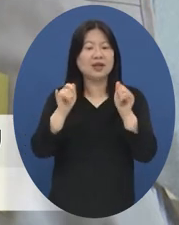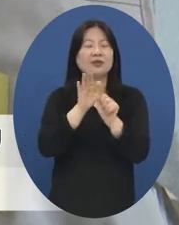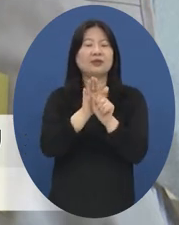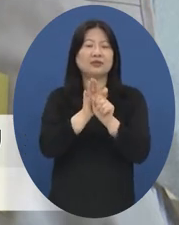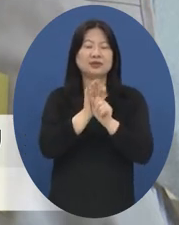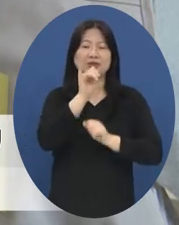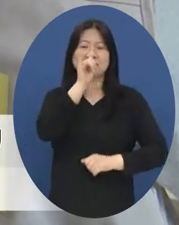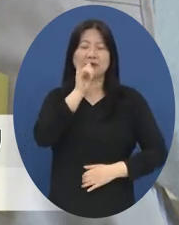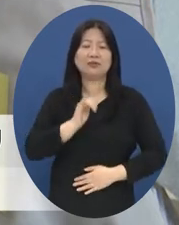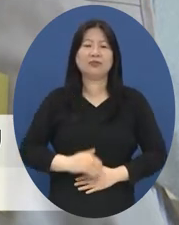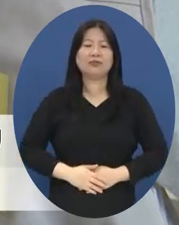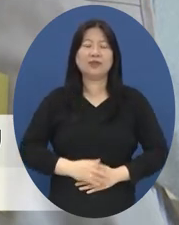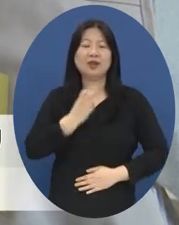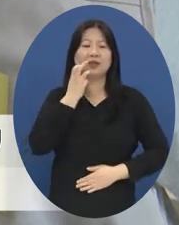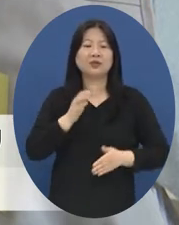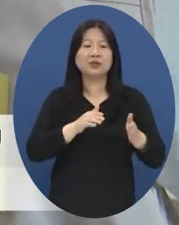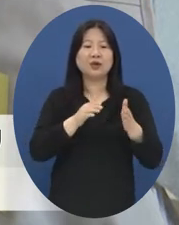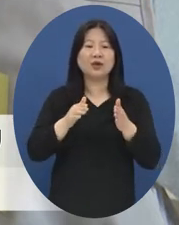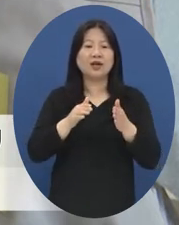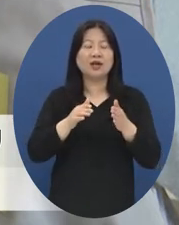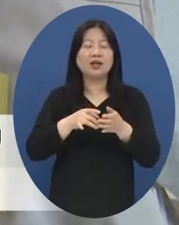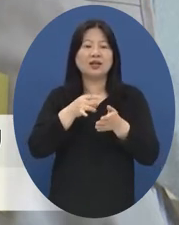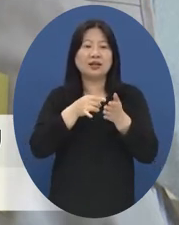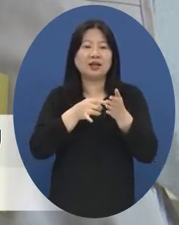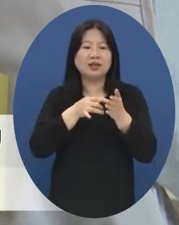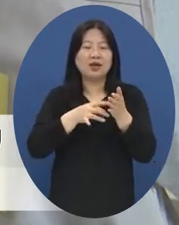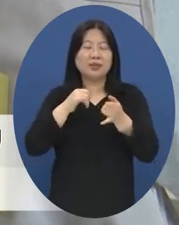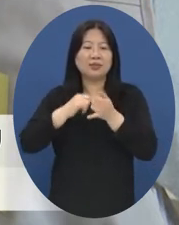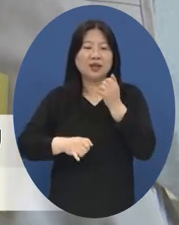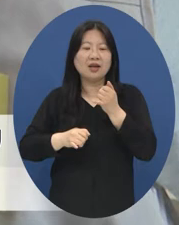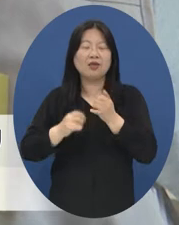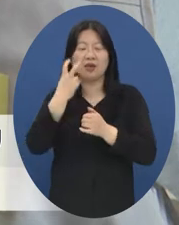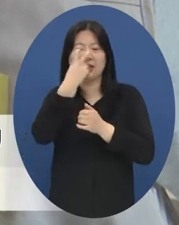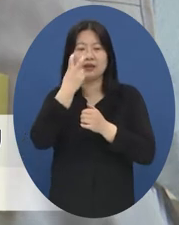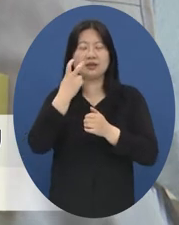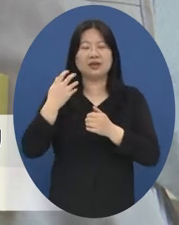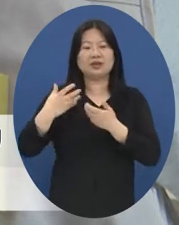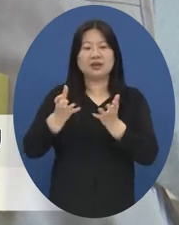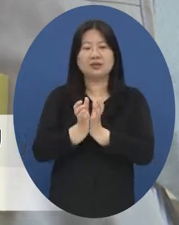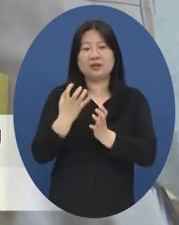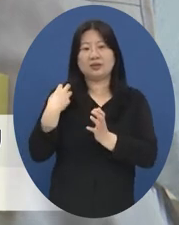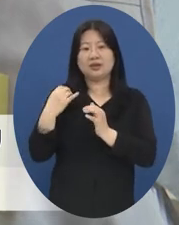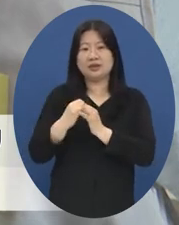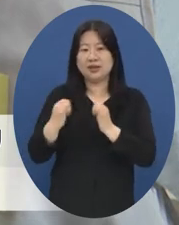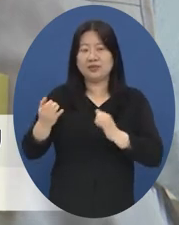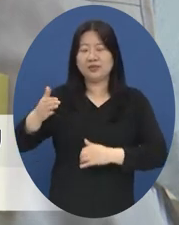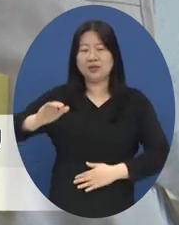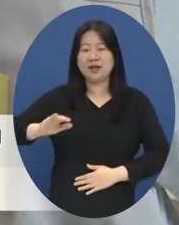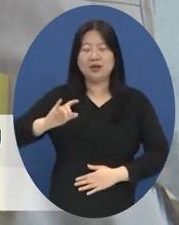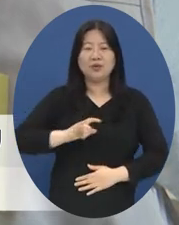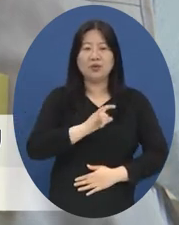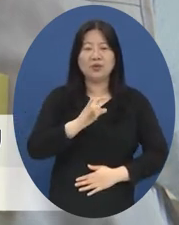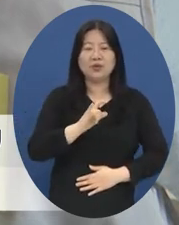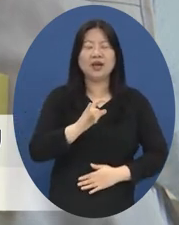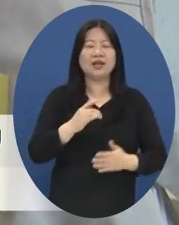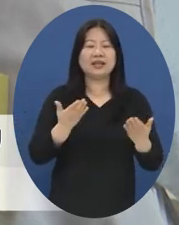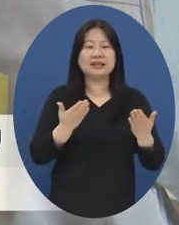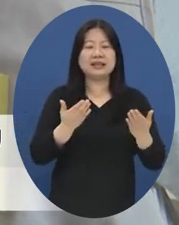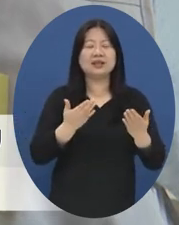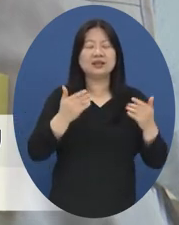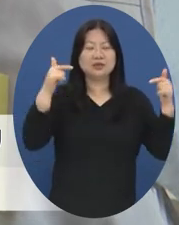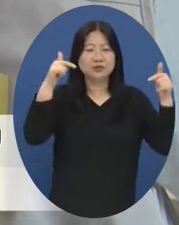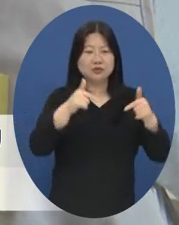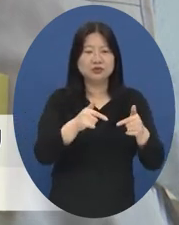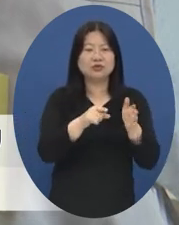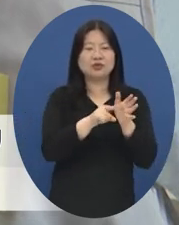있었습니다. 바로 경기도 체납관리단으로 활동하는 사람들인데요. 작은 역할일지라도 코로나19 사태의 혼란을 막기 위해